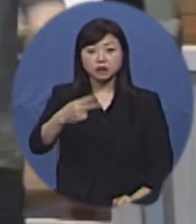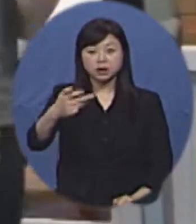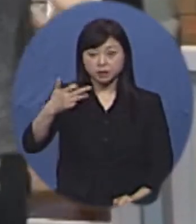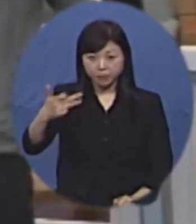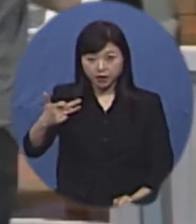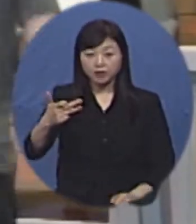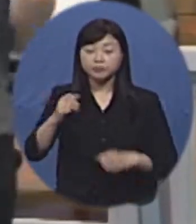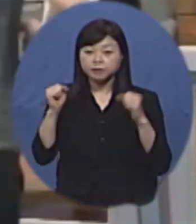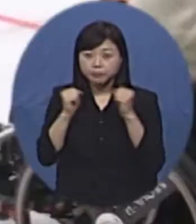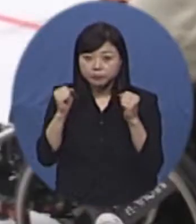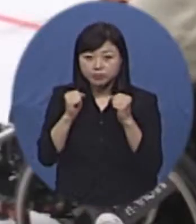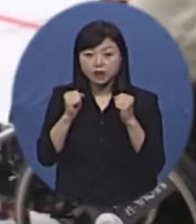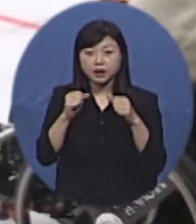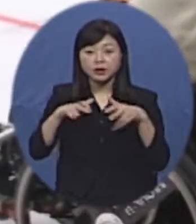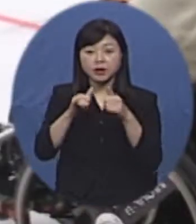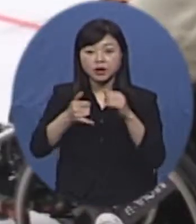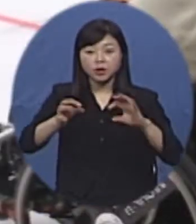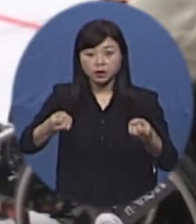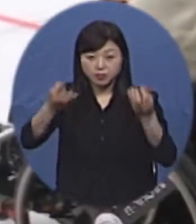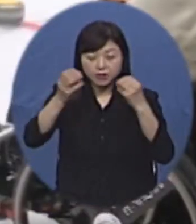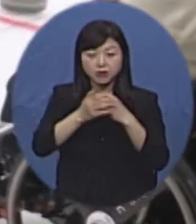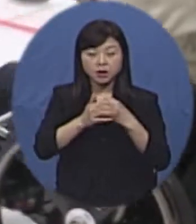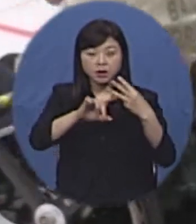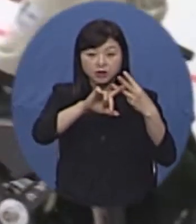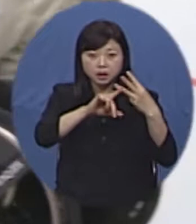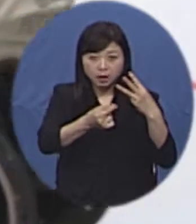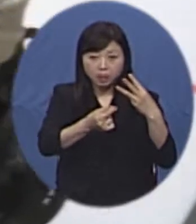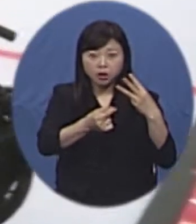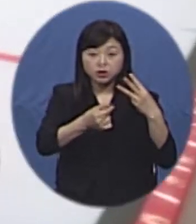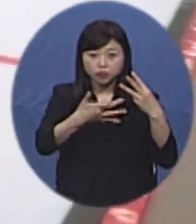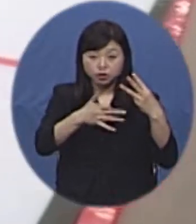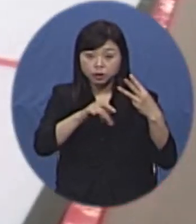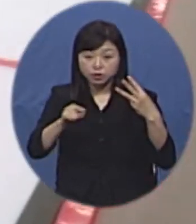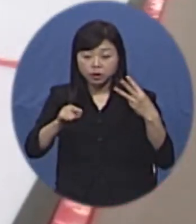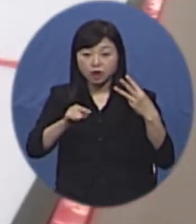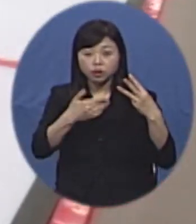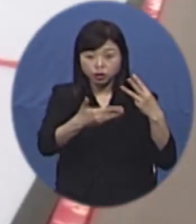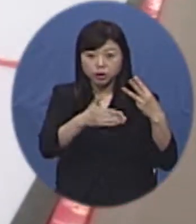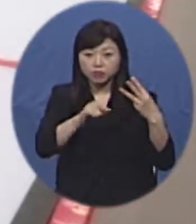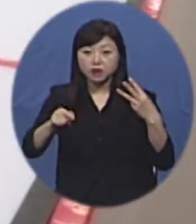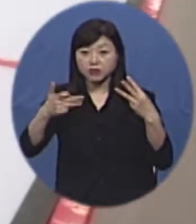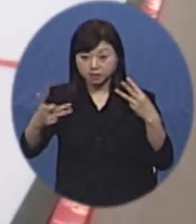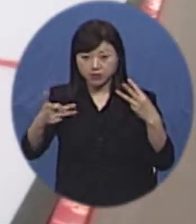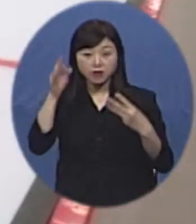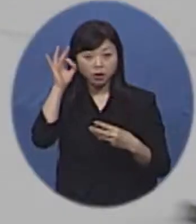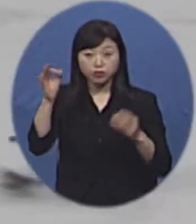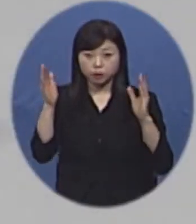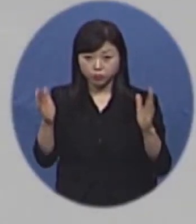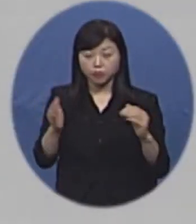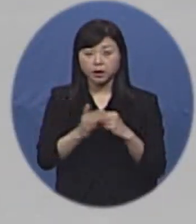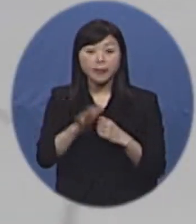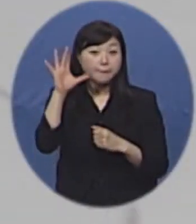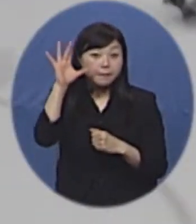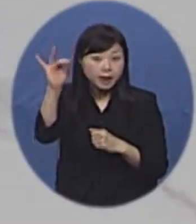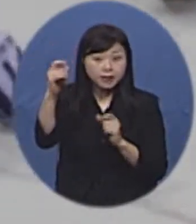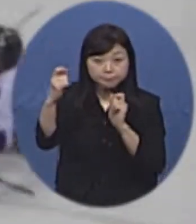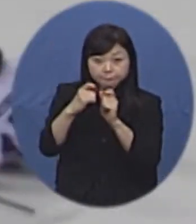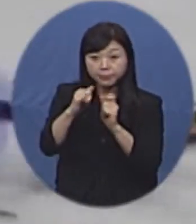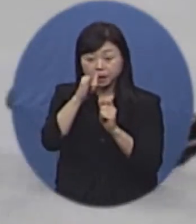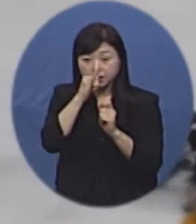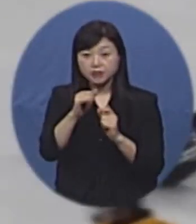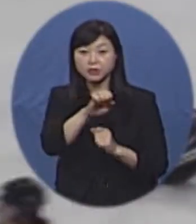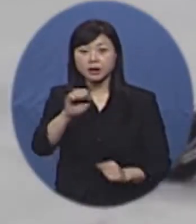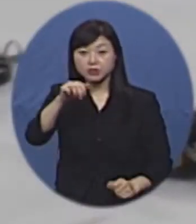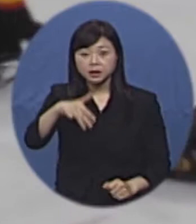패럴림픽이 내년 3월 9일부터 18일까지 열흘간 이어지게 됩니다. 100일을 앞둔 평창 동계